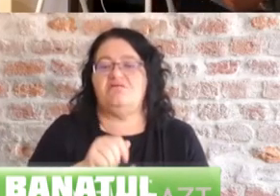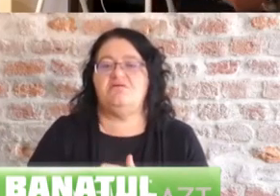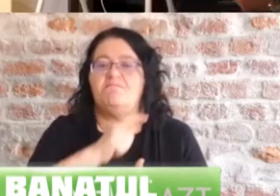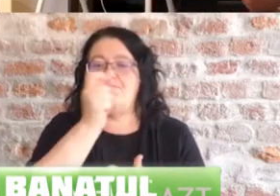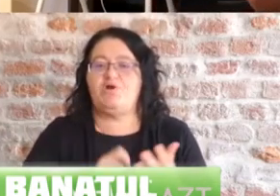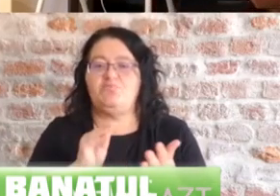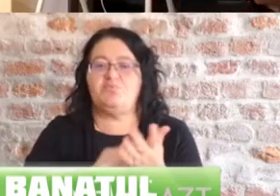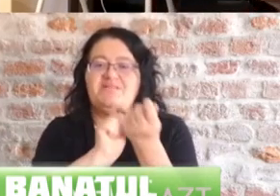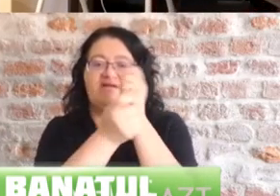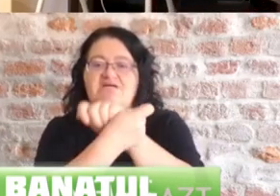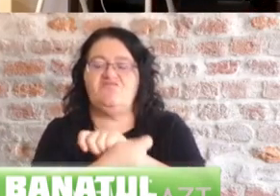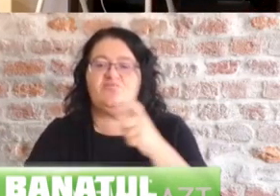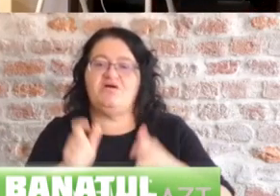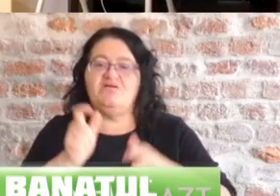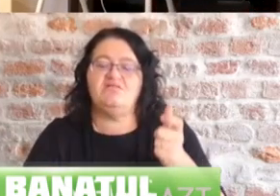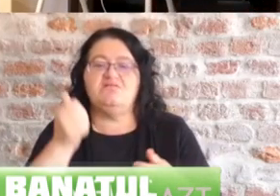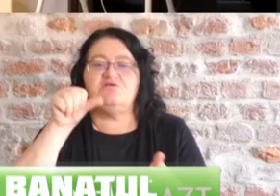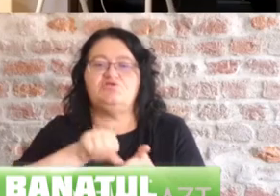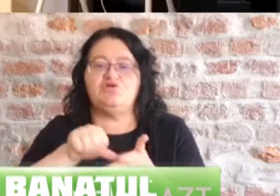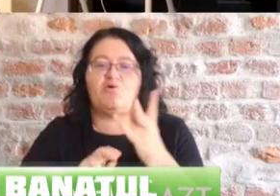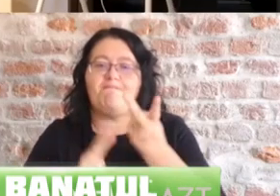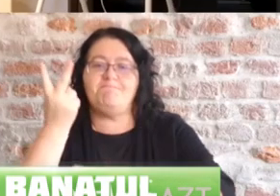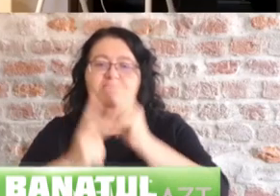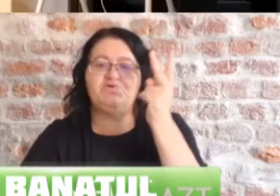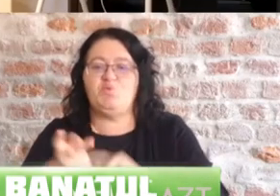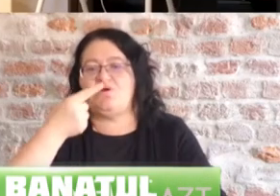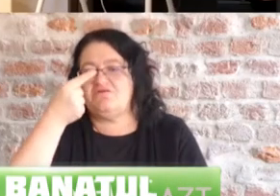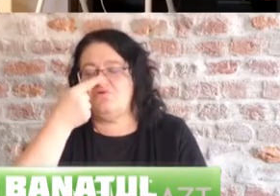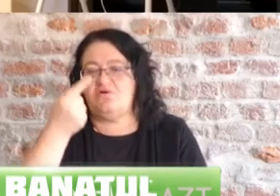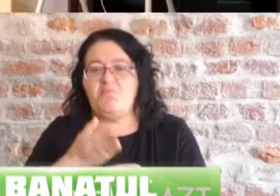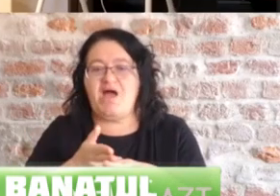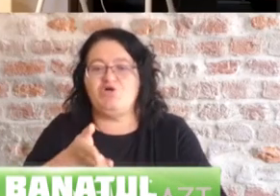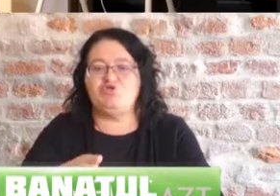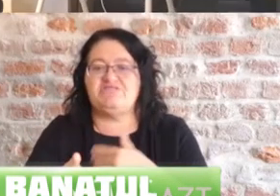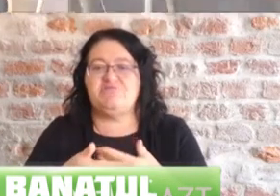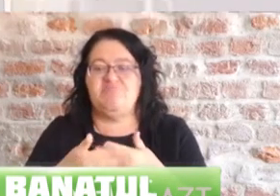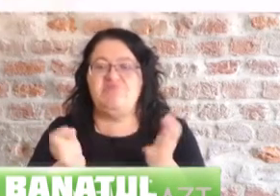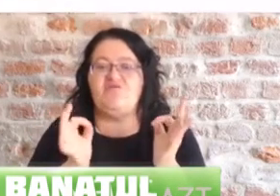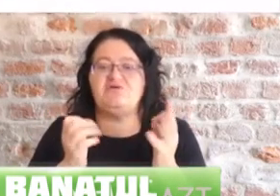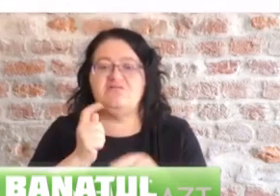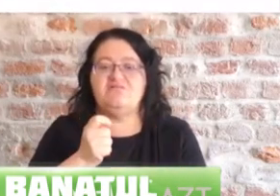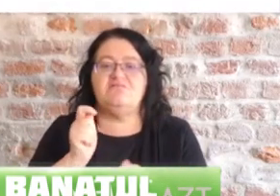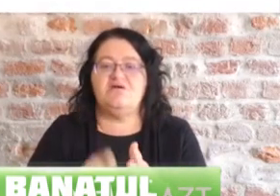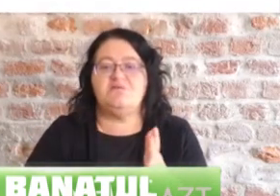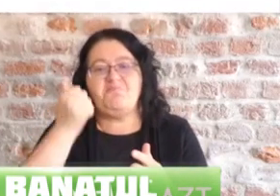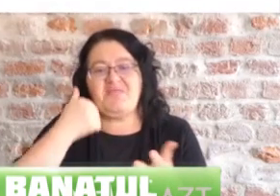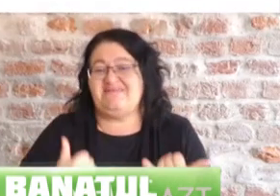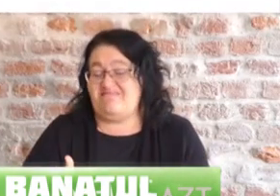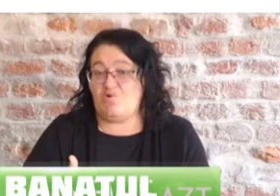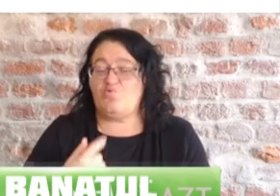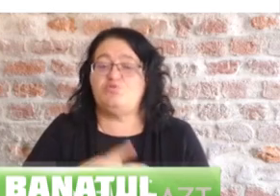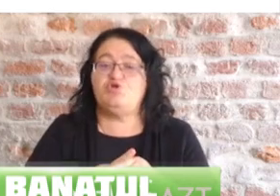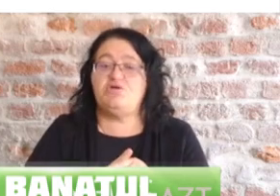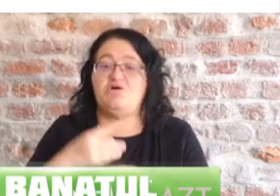Proiectul propune transformarea grădinii existente din Piața Victoriei într-o pădure urbană, mai accesibilă pentru utilizatori decât actuala piață,